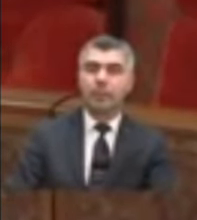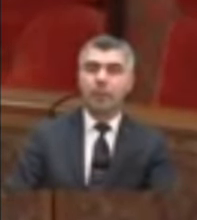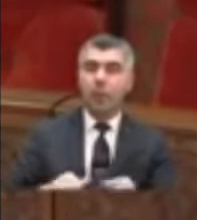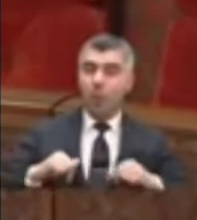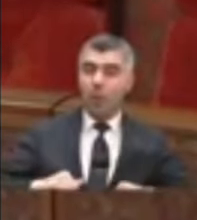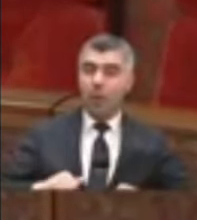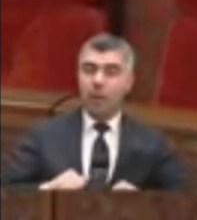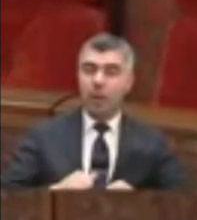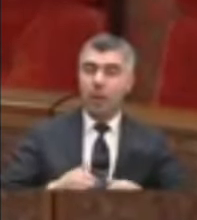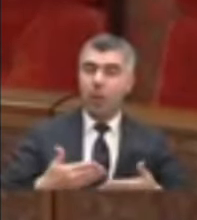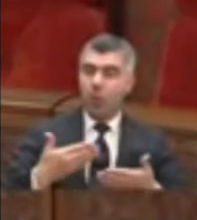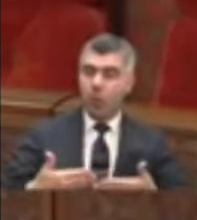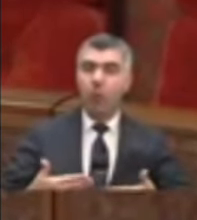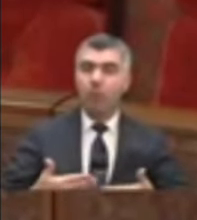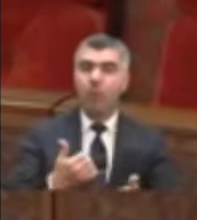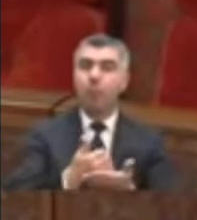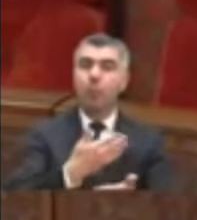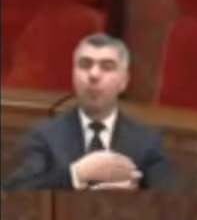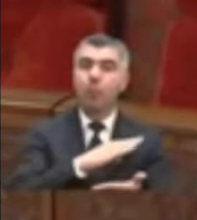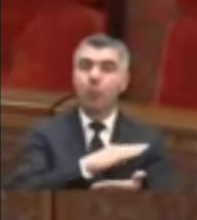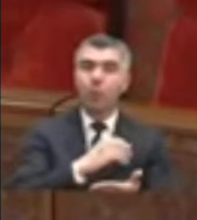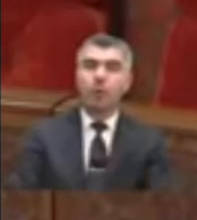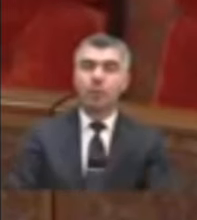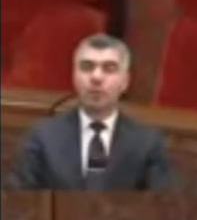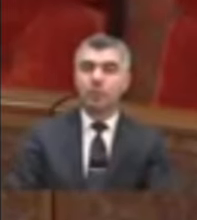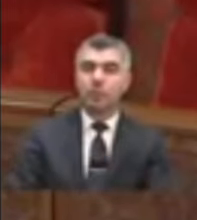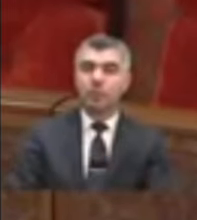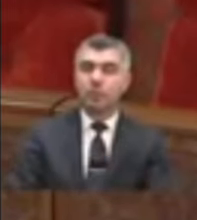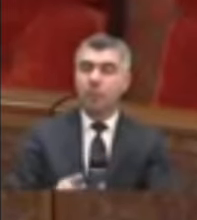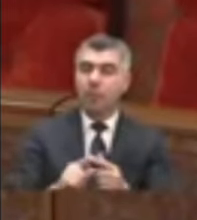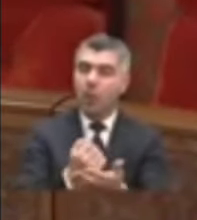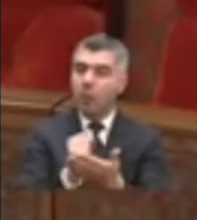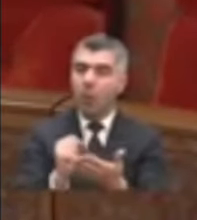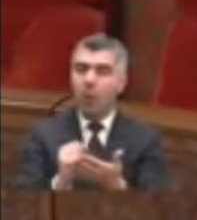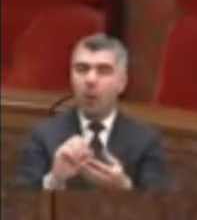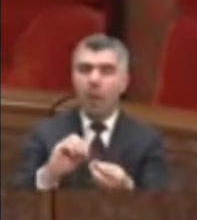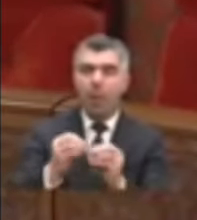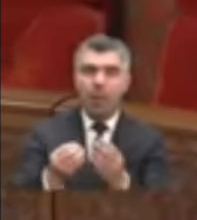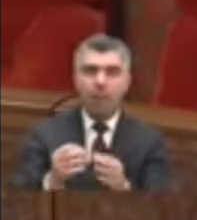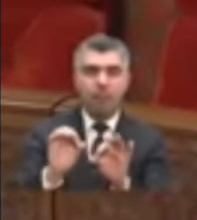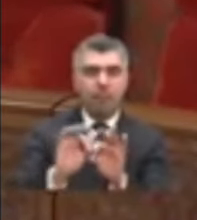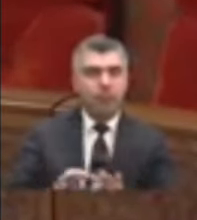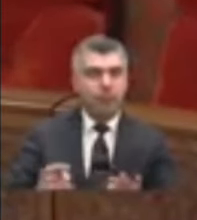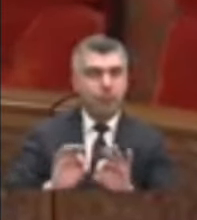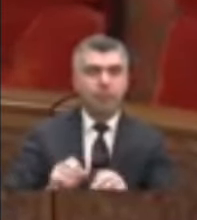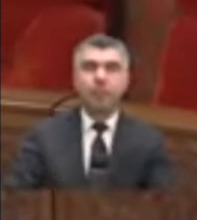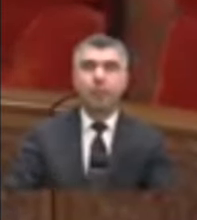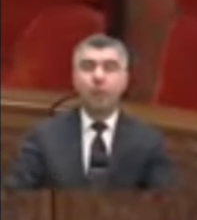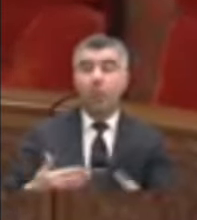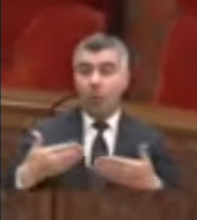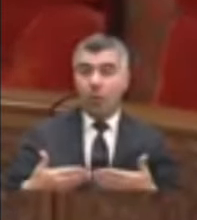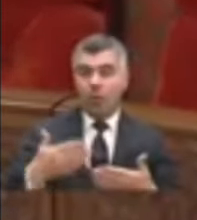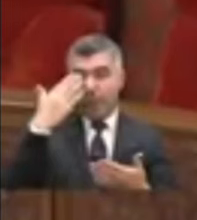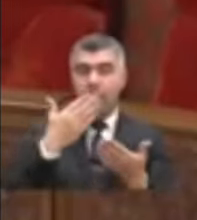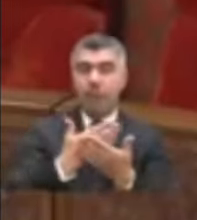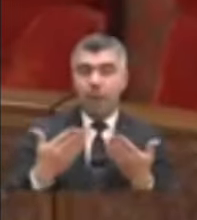الوزاره عندها المسؤوليه اليوم باش تحاول يعني تحل هذه المعضله هذه. اولا خصنا نفهموا واحد المساله،